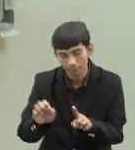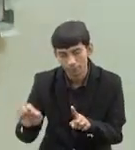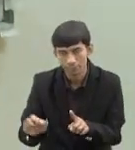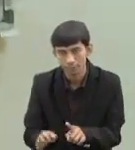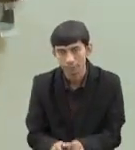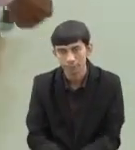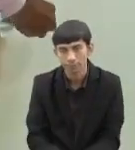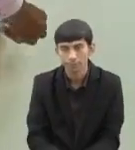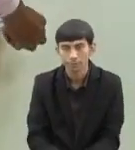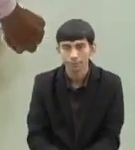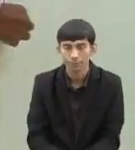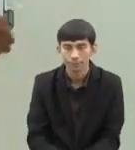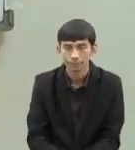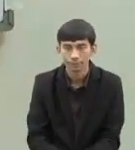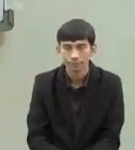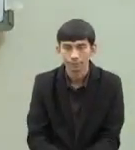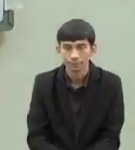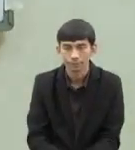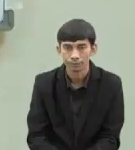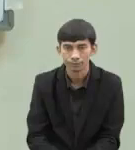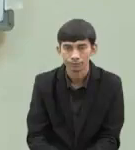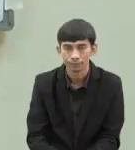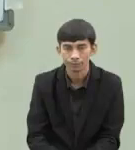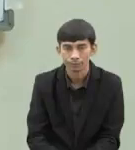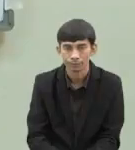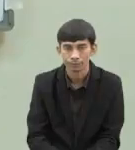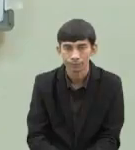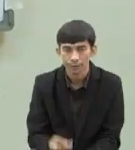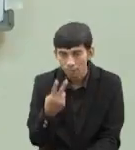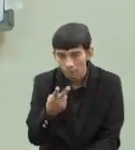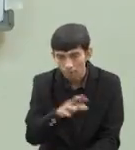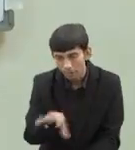chấm nắp chuôn tặng ác ni con mơ nó con ná